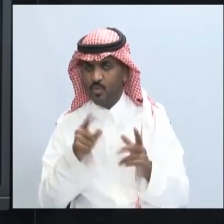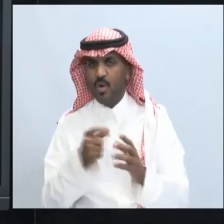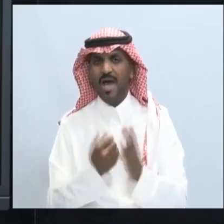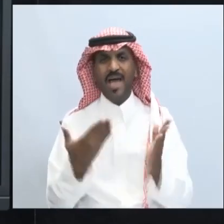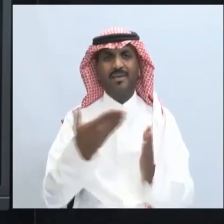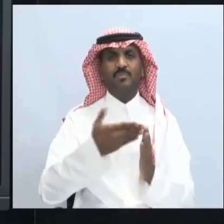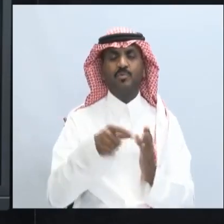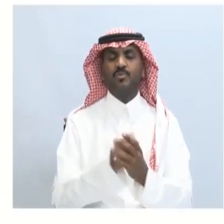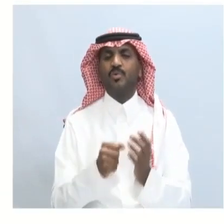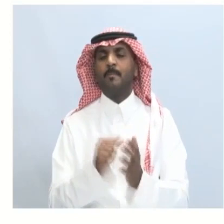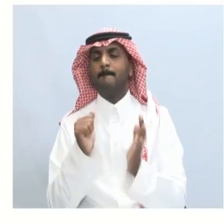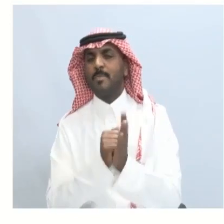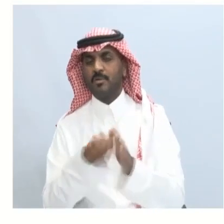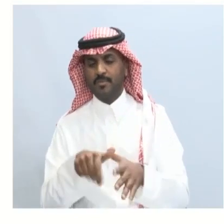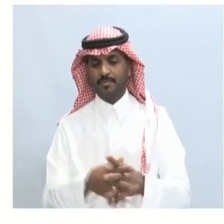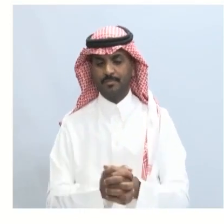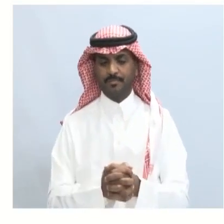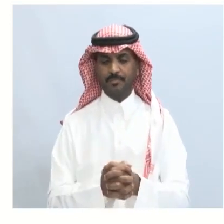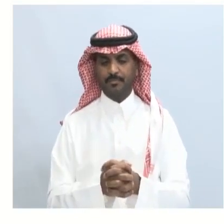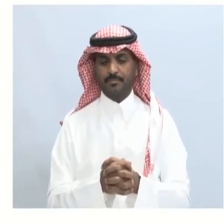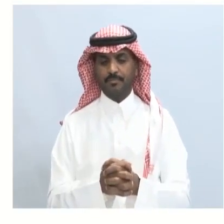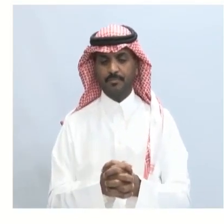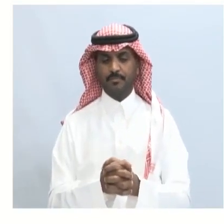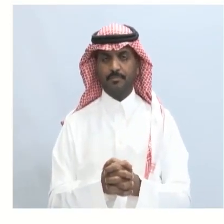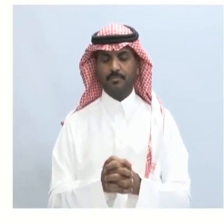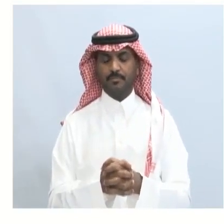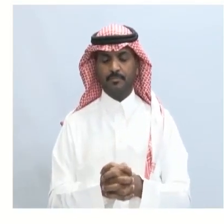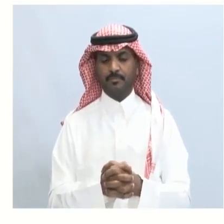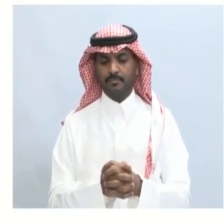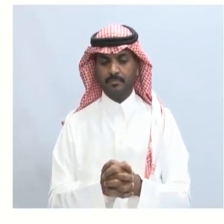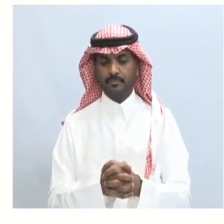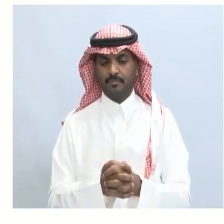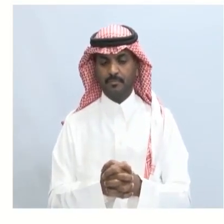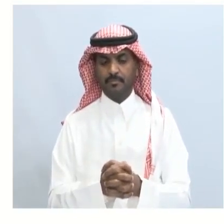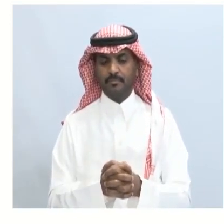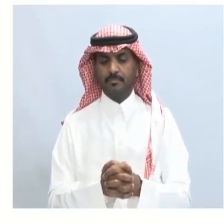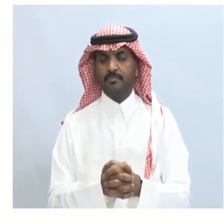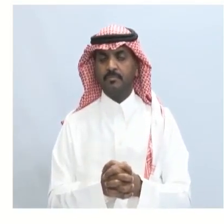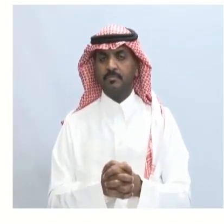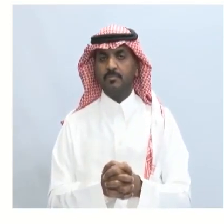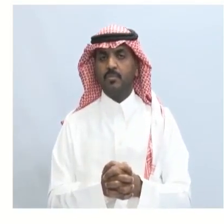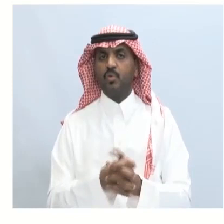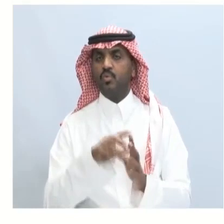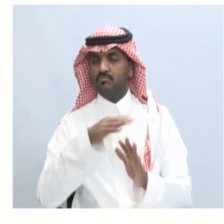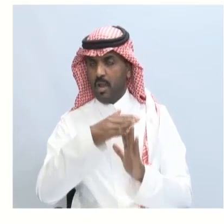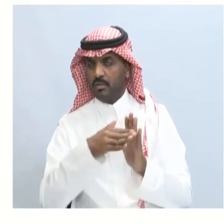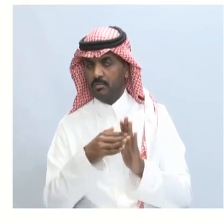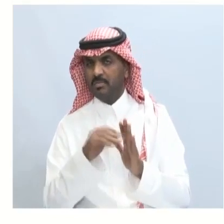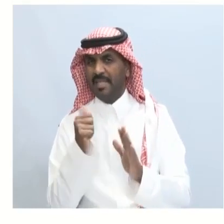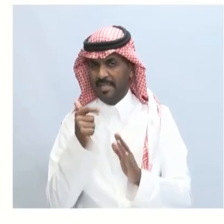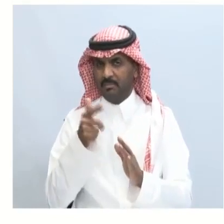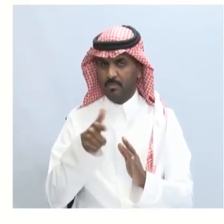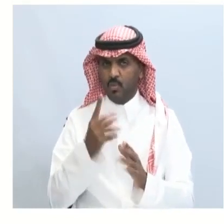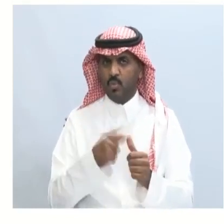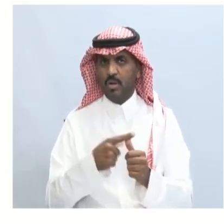الموطن في اخر محل وجد فيه في اخر محل وجد فيه فاذا هي على مراتب المرتبه الاولى ما